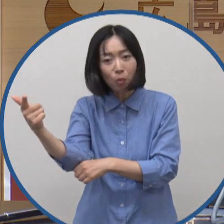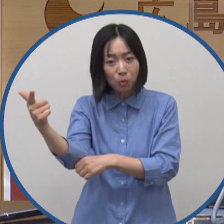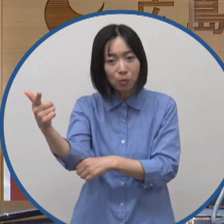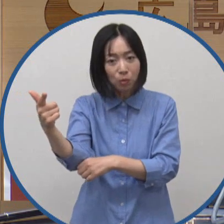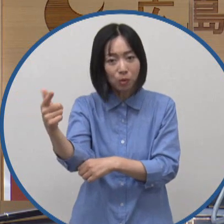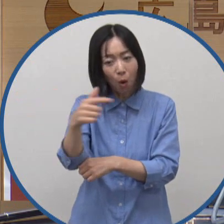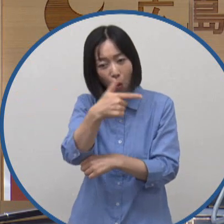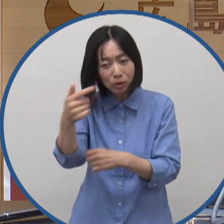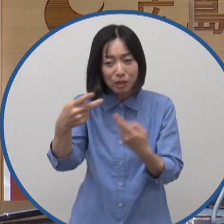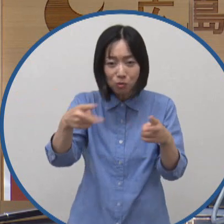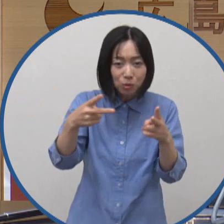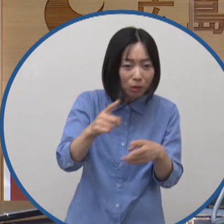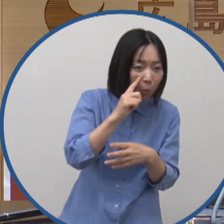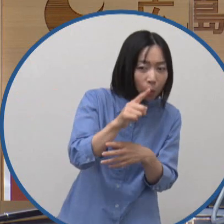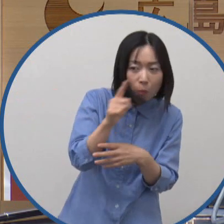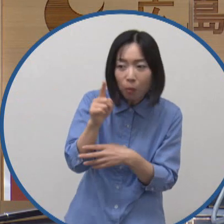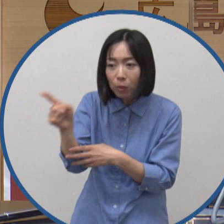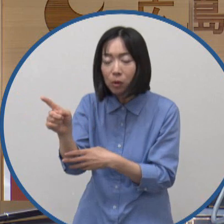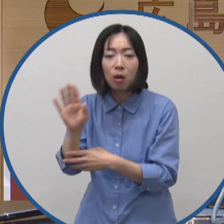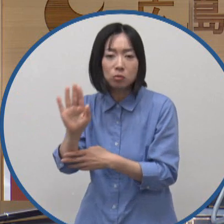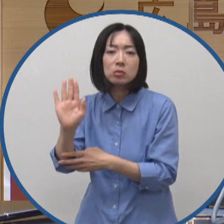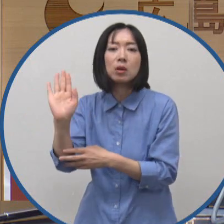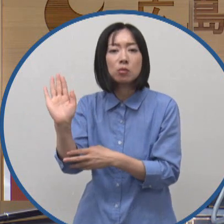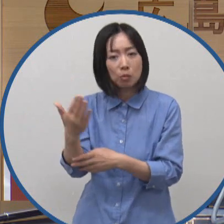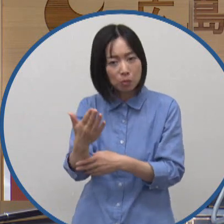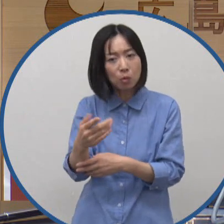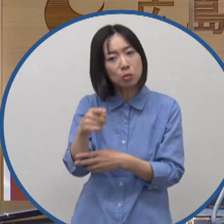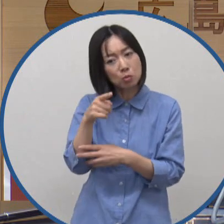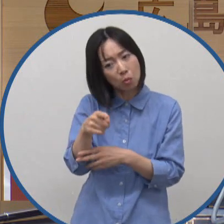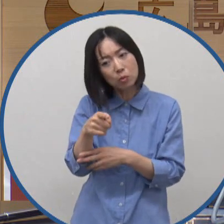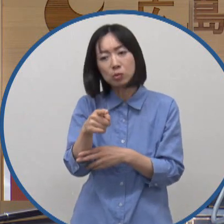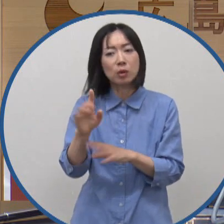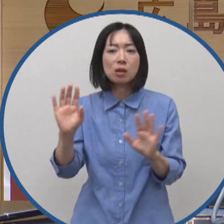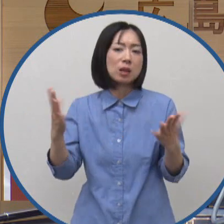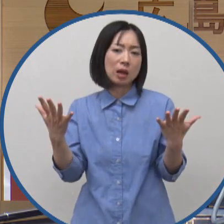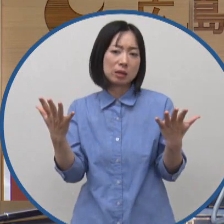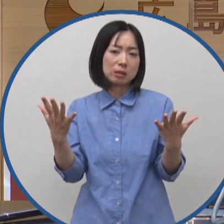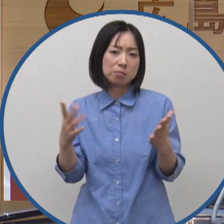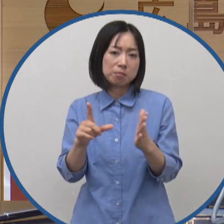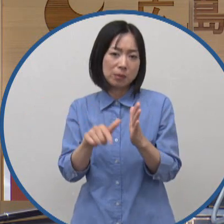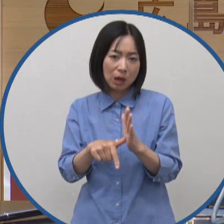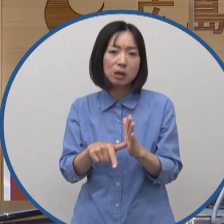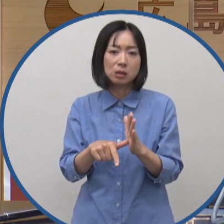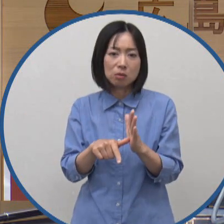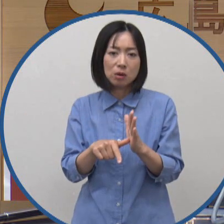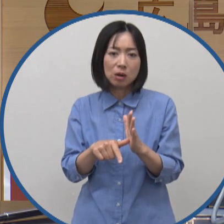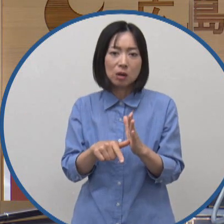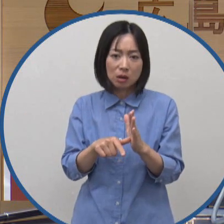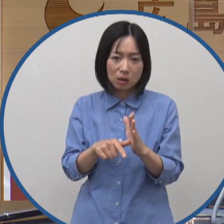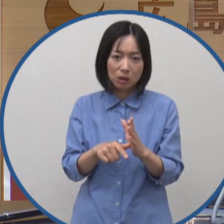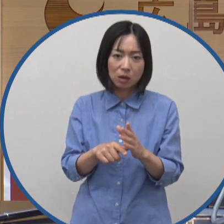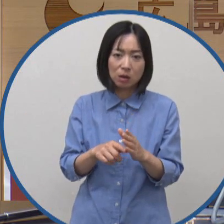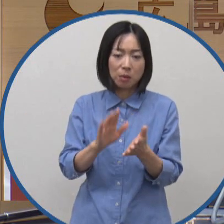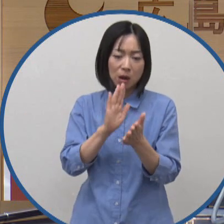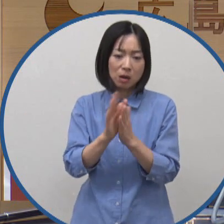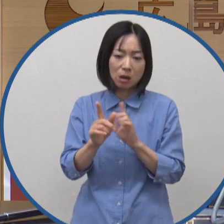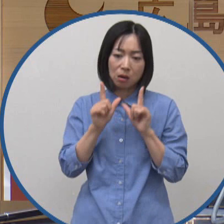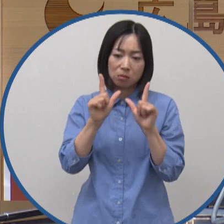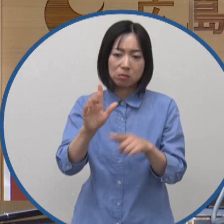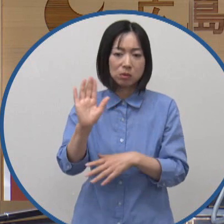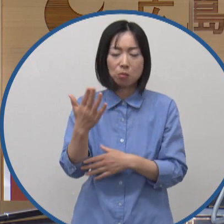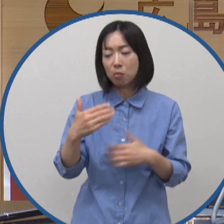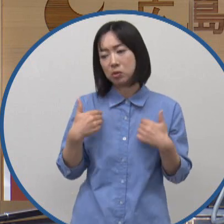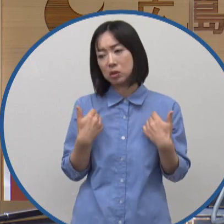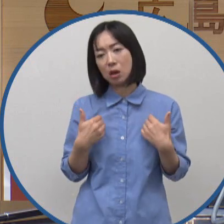んでしょうけれども、まあ、そうじゃない状況もあるので、そういったことも影響しているのかなというふうに